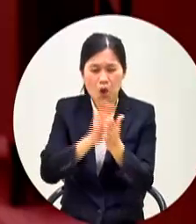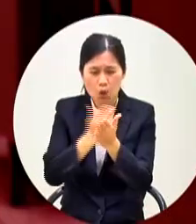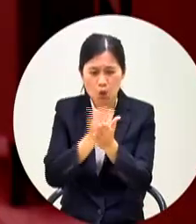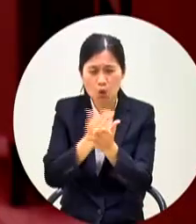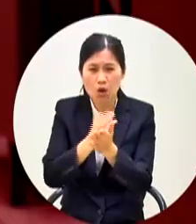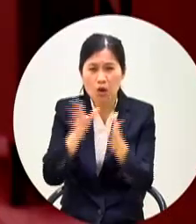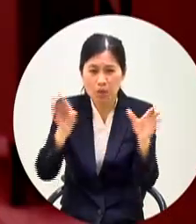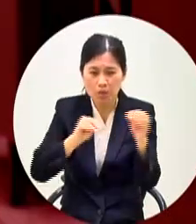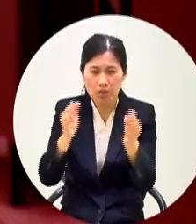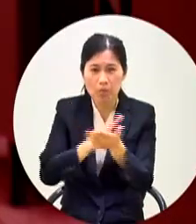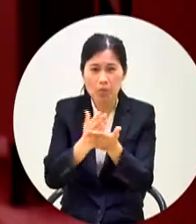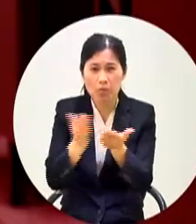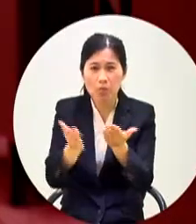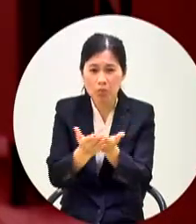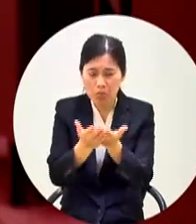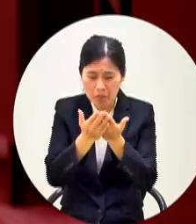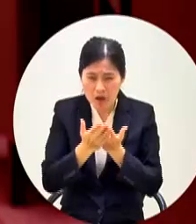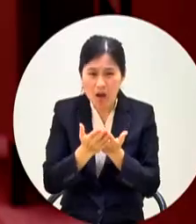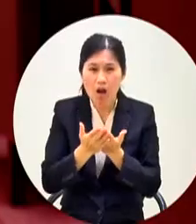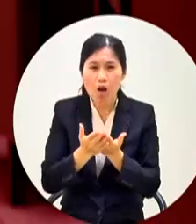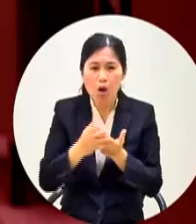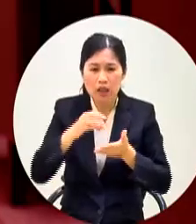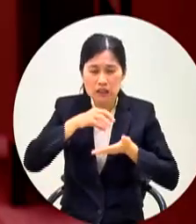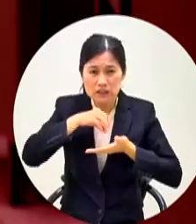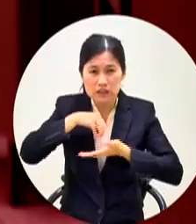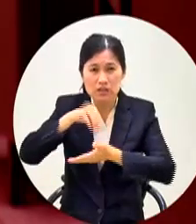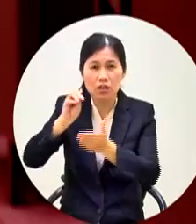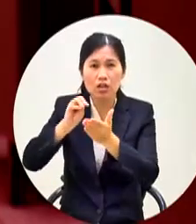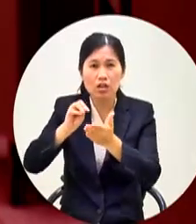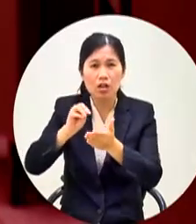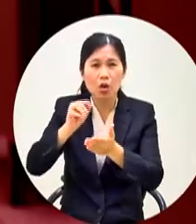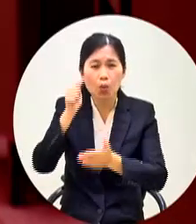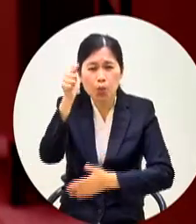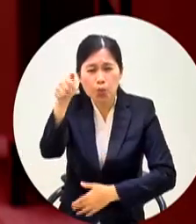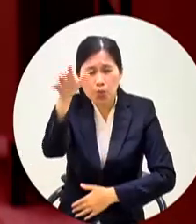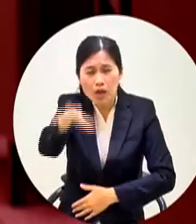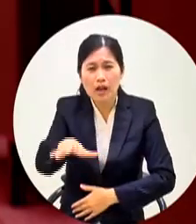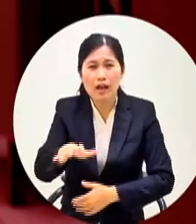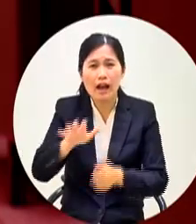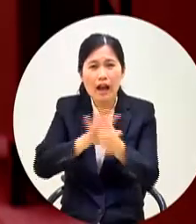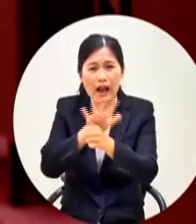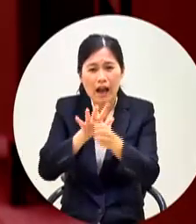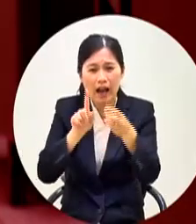让我提供给我当地爱玉的农民，